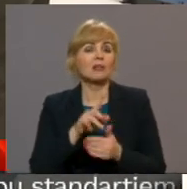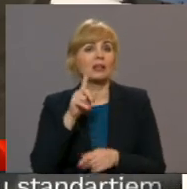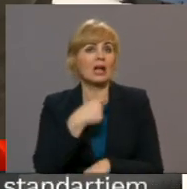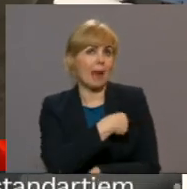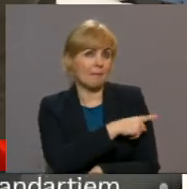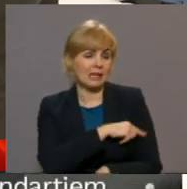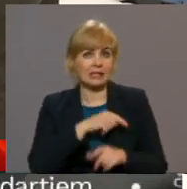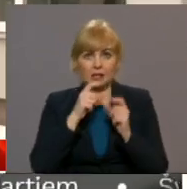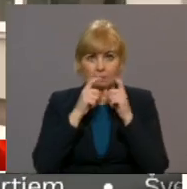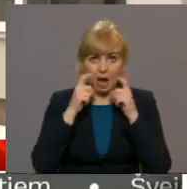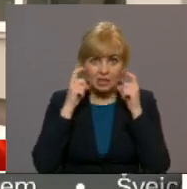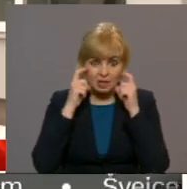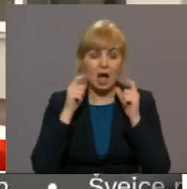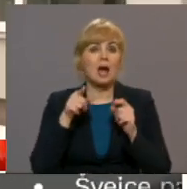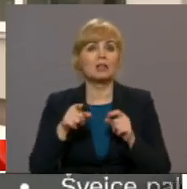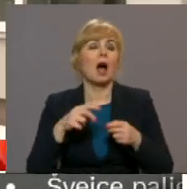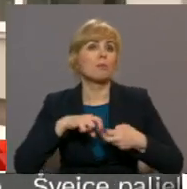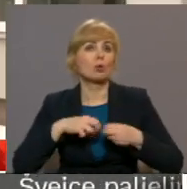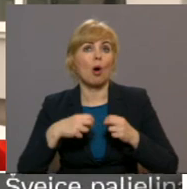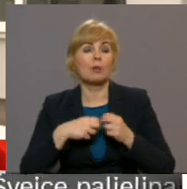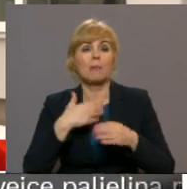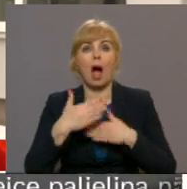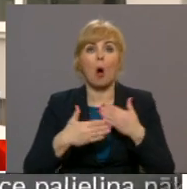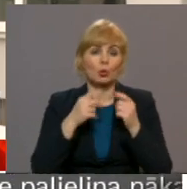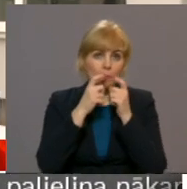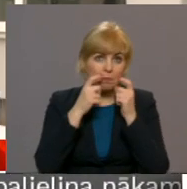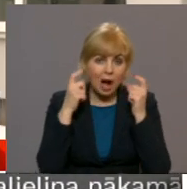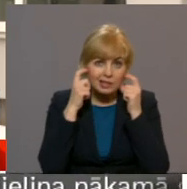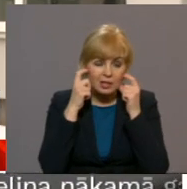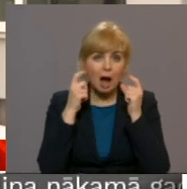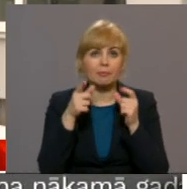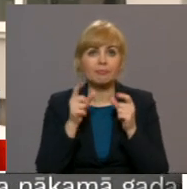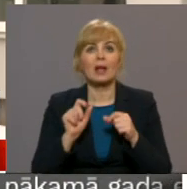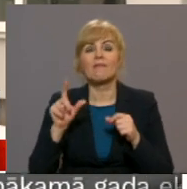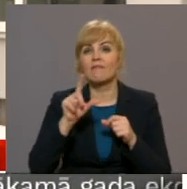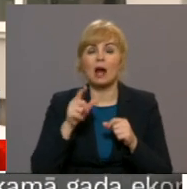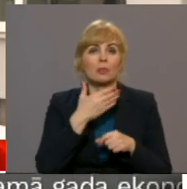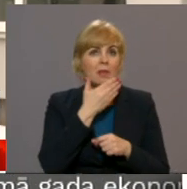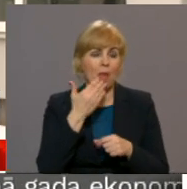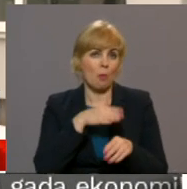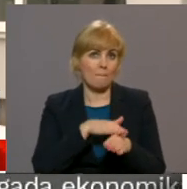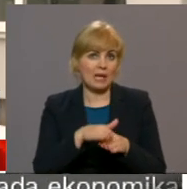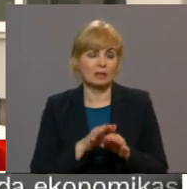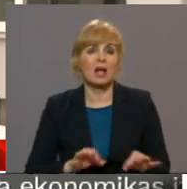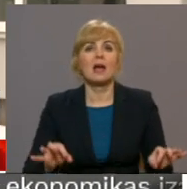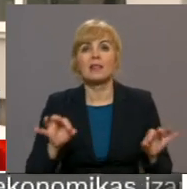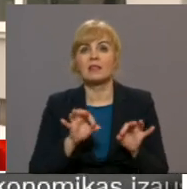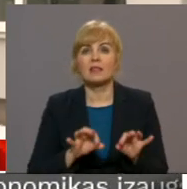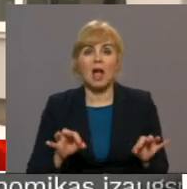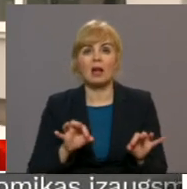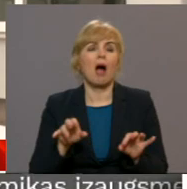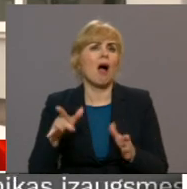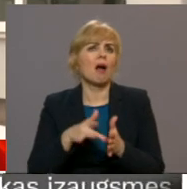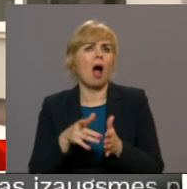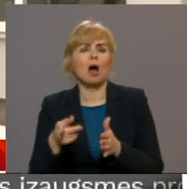medicīniskās maskas. Tā lielā problēma ar auduma maskām ir tā, ka faktiski vairumam no viņām nav pilnīgi nekāda ideja, no kā viņas īsti ir